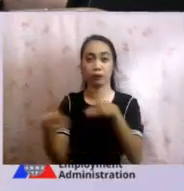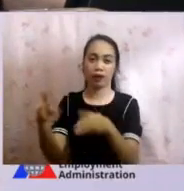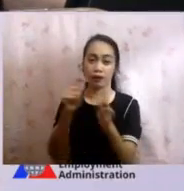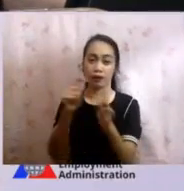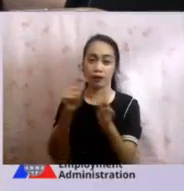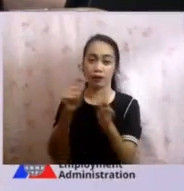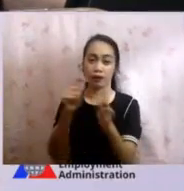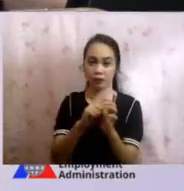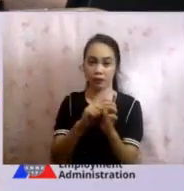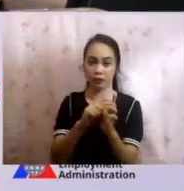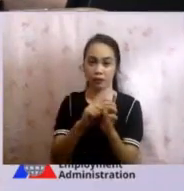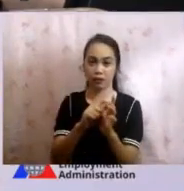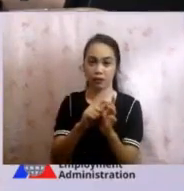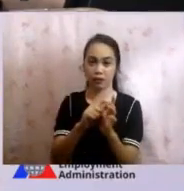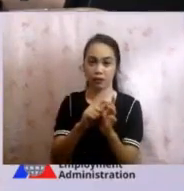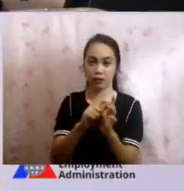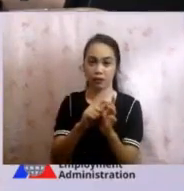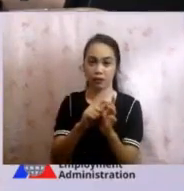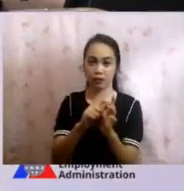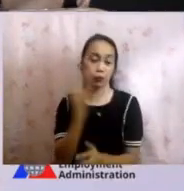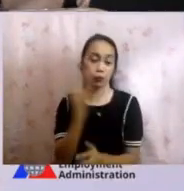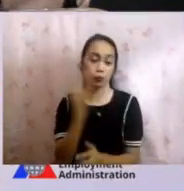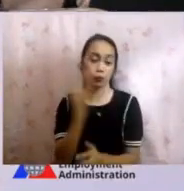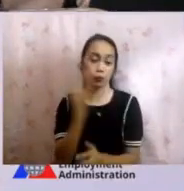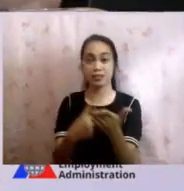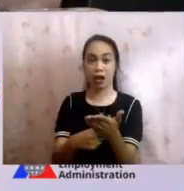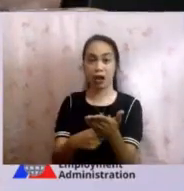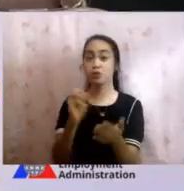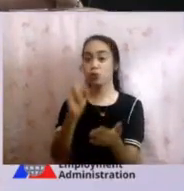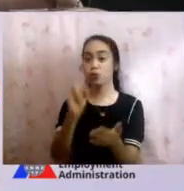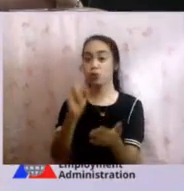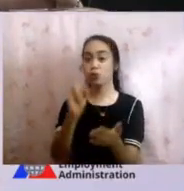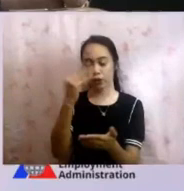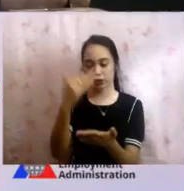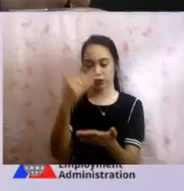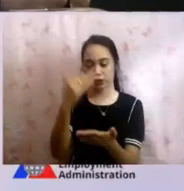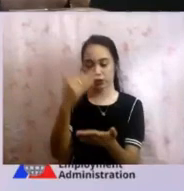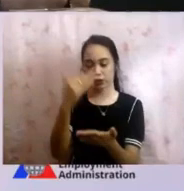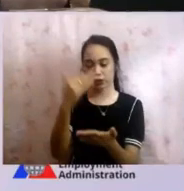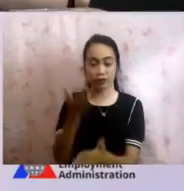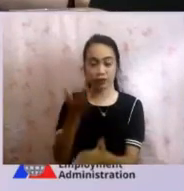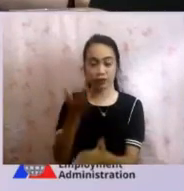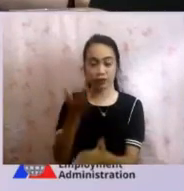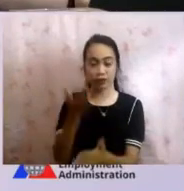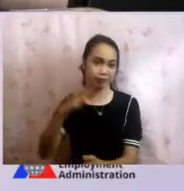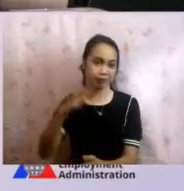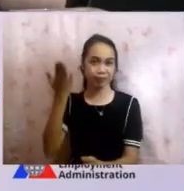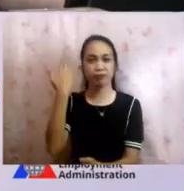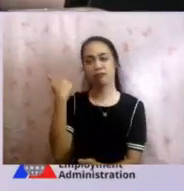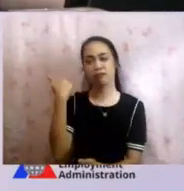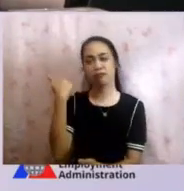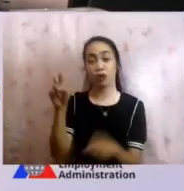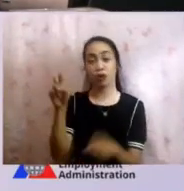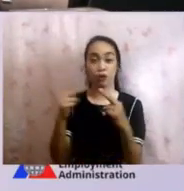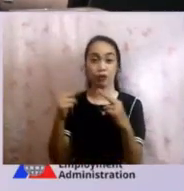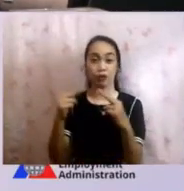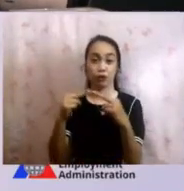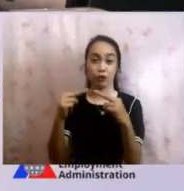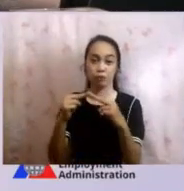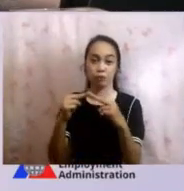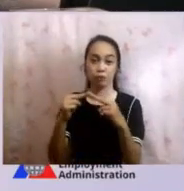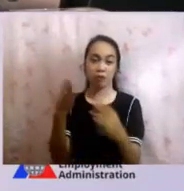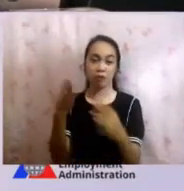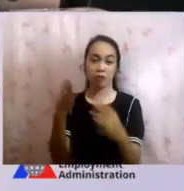naman ang imuhang mga topics nga or mga gipang sa banigi pang share kay katong mga